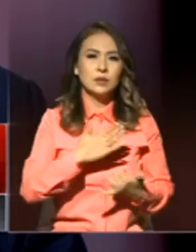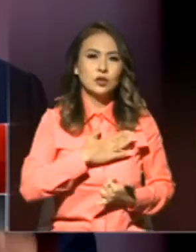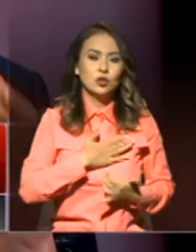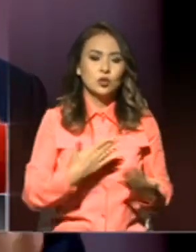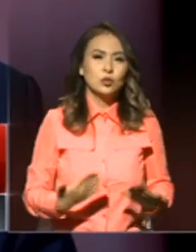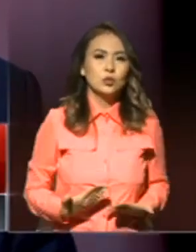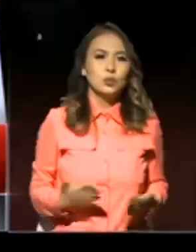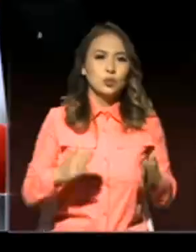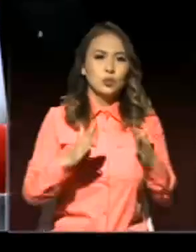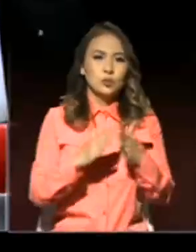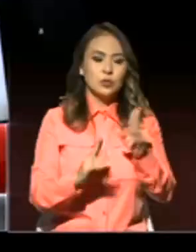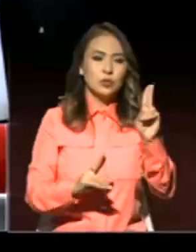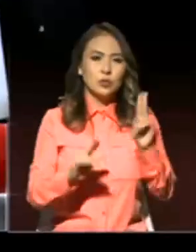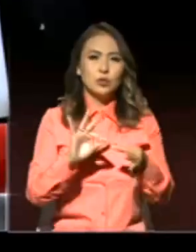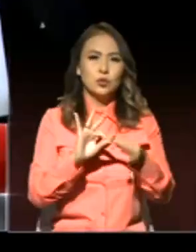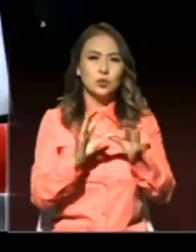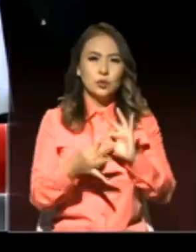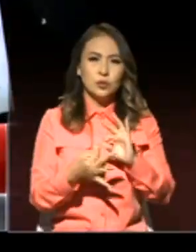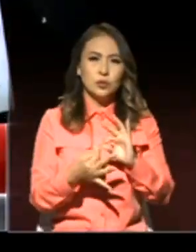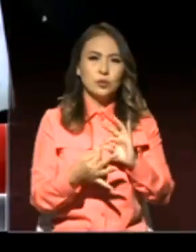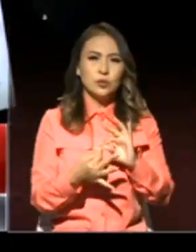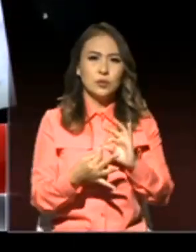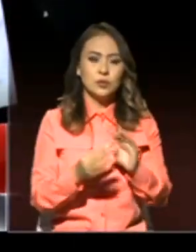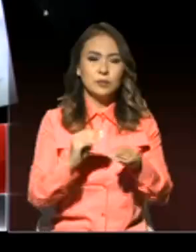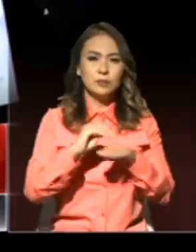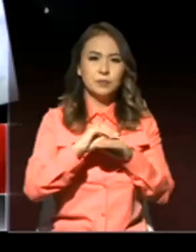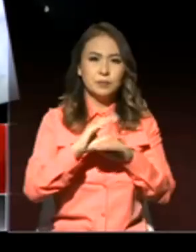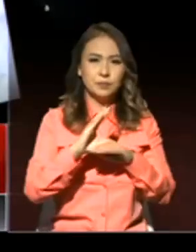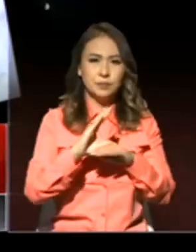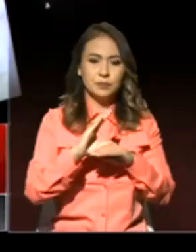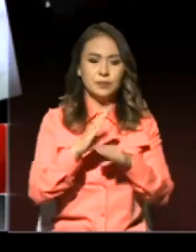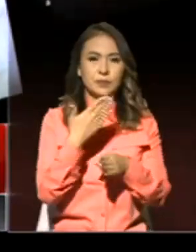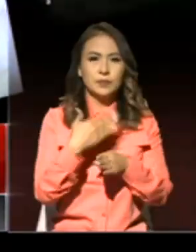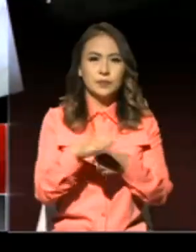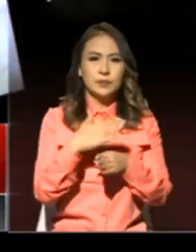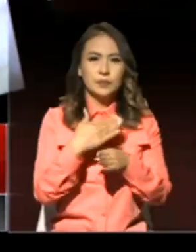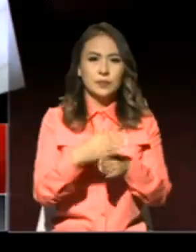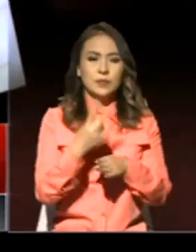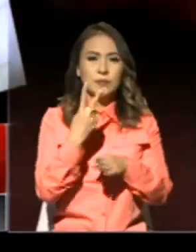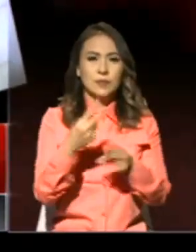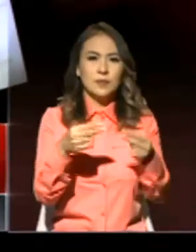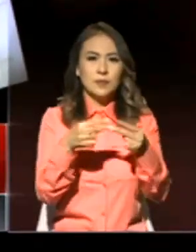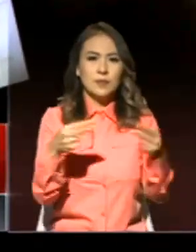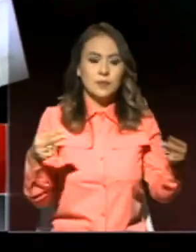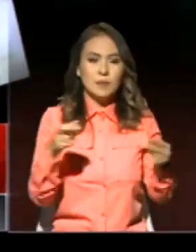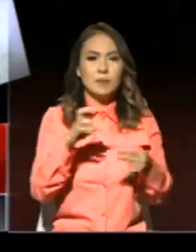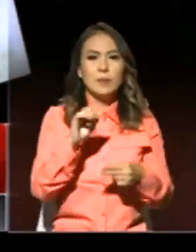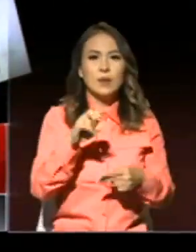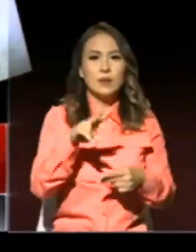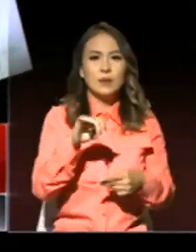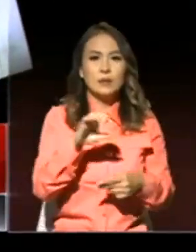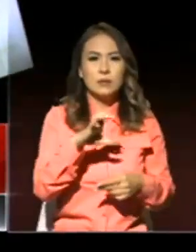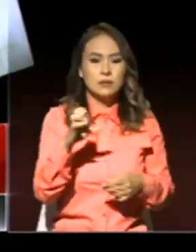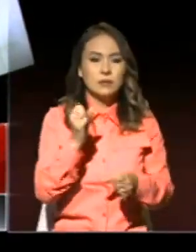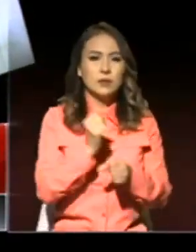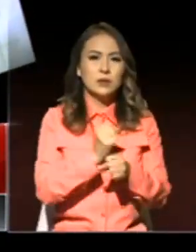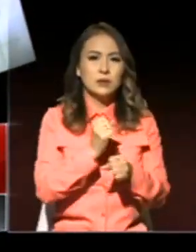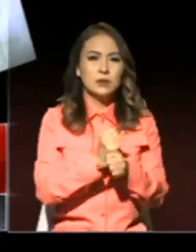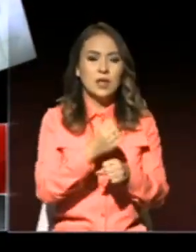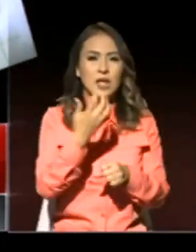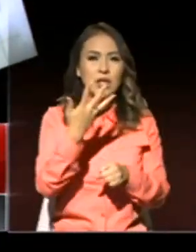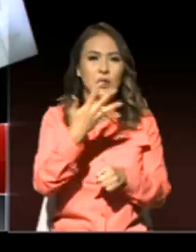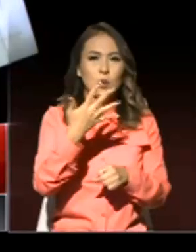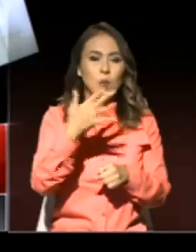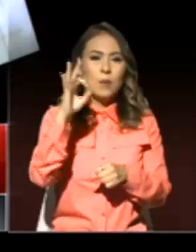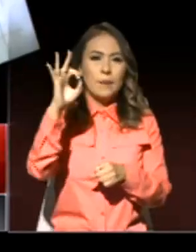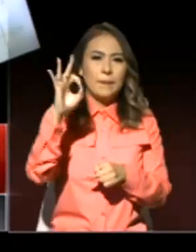тұрғын үй құрылыс жинақ жүйесі негізі жинақтау мен несиенің екеуінің теңгерім балансына негізделген. Яғни